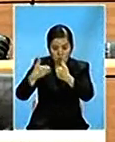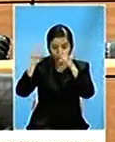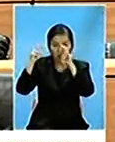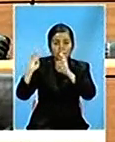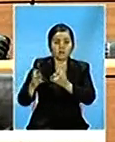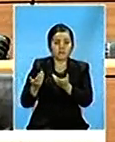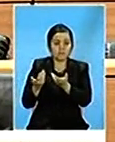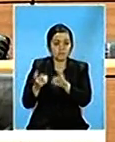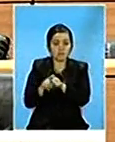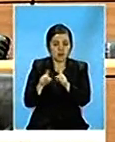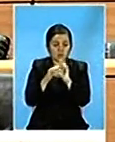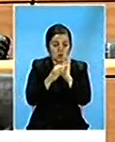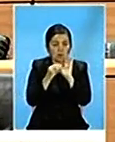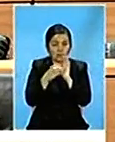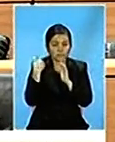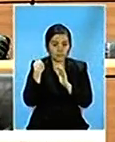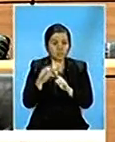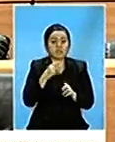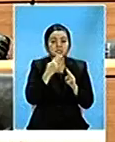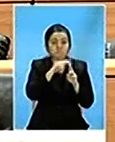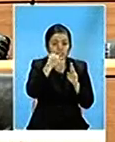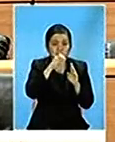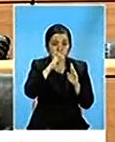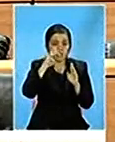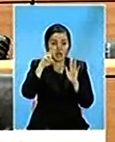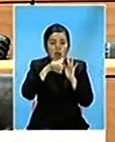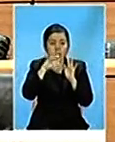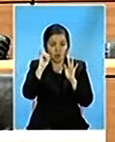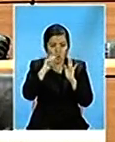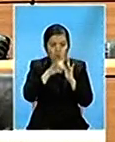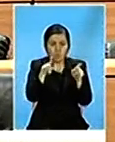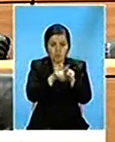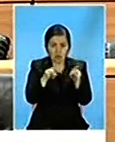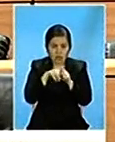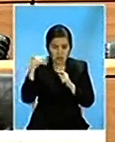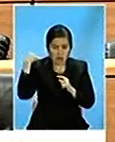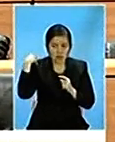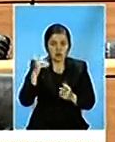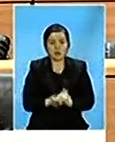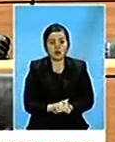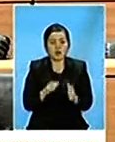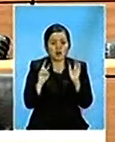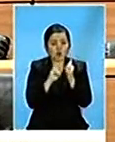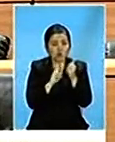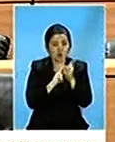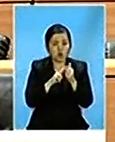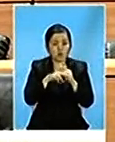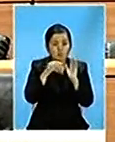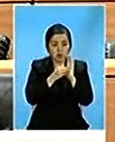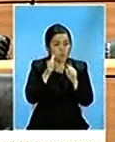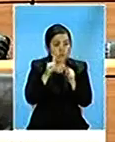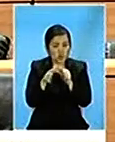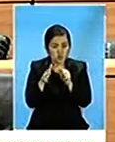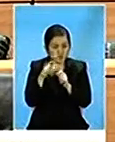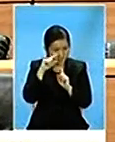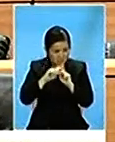ครับคุณจิรายุเหมือนกันก็พยายามจะบอกว่าท่านรองธีรชนรองผู้ว่ากรุงเทพมหานครท่านไม่ได้อยู่ที่นี่แต่ผ